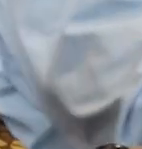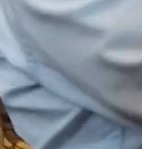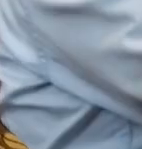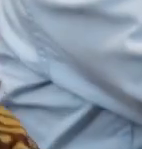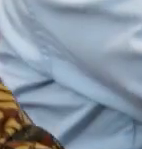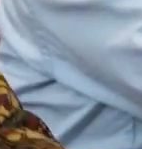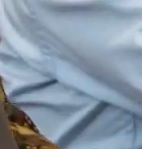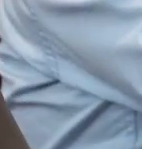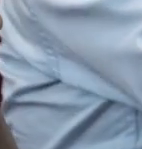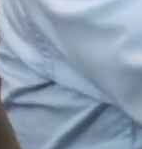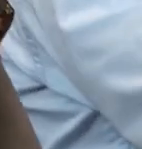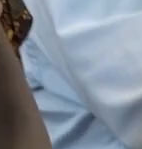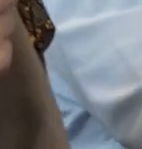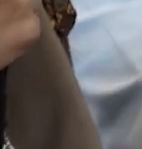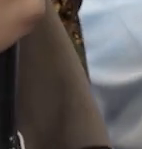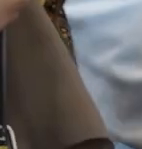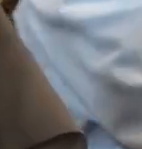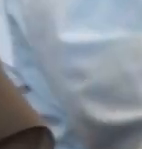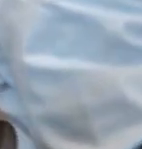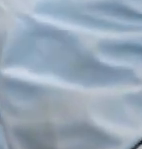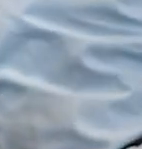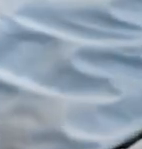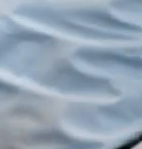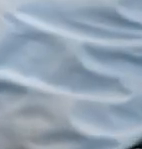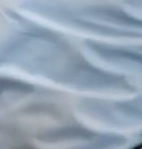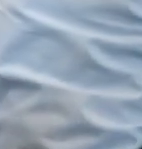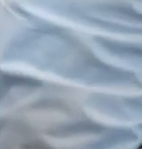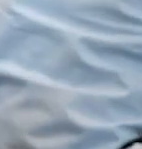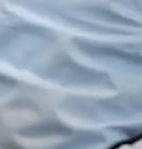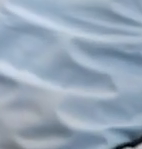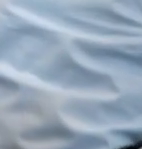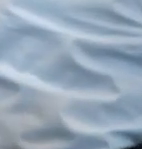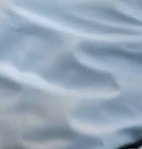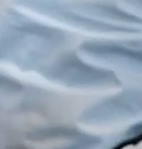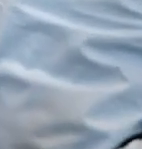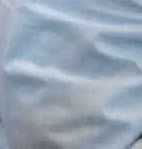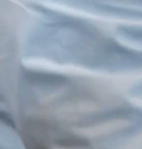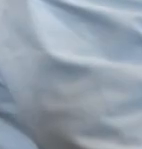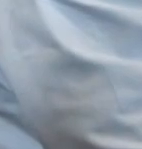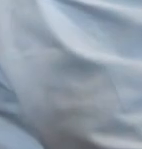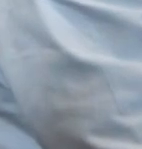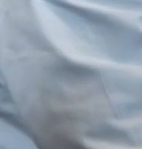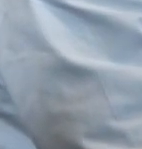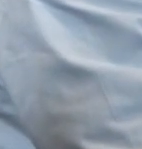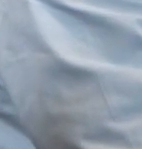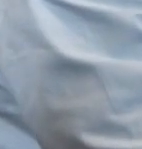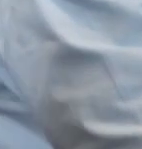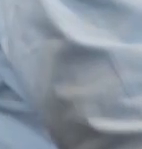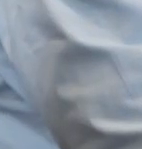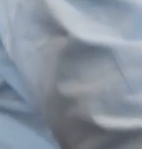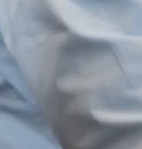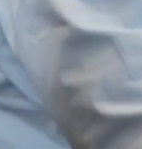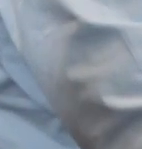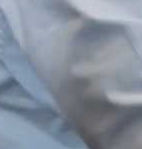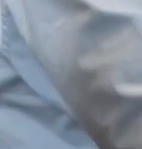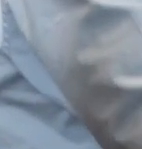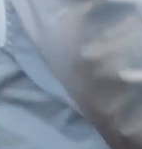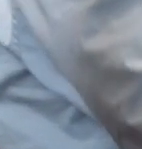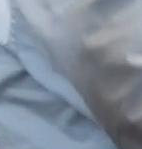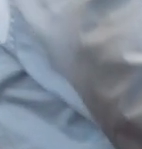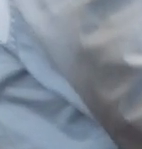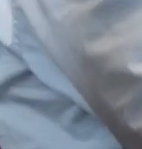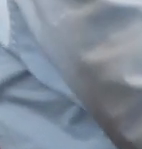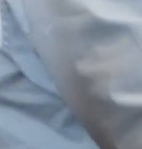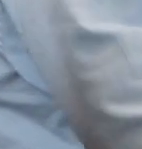Eh efek Kakak tuh apa ya sudah sangat bisa mengkoordinasikan gitu ya